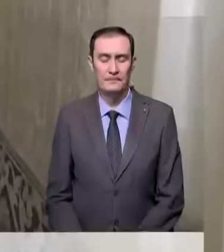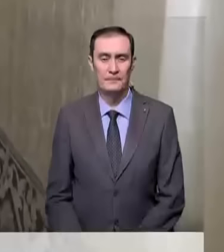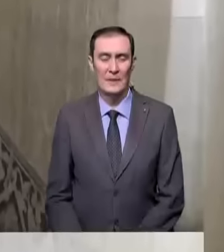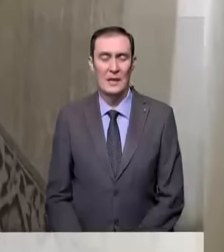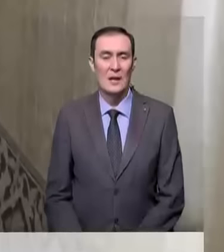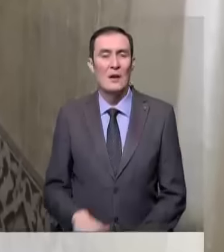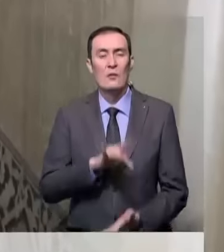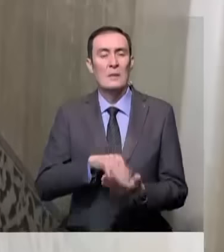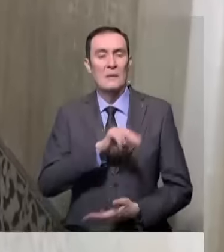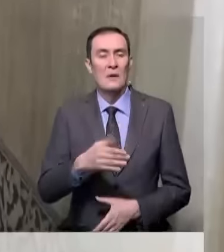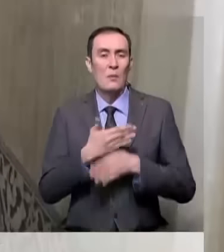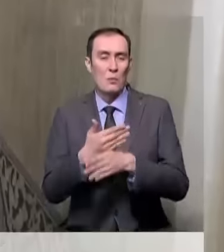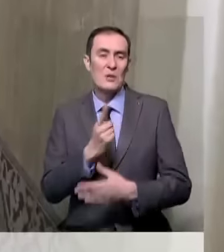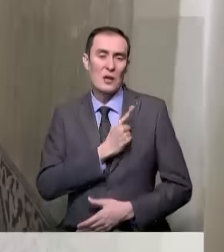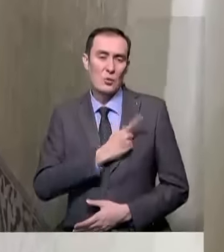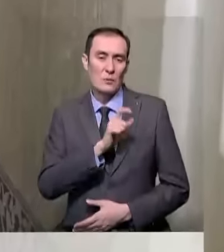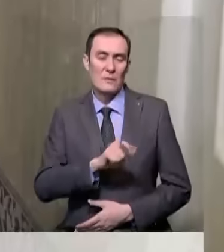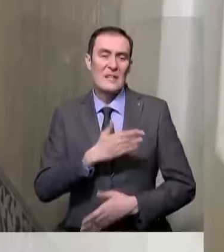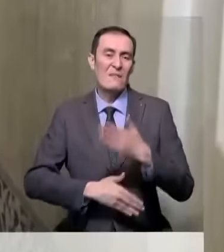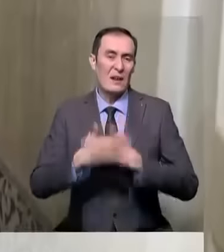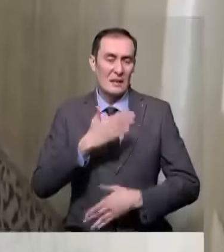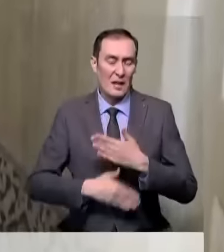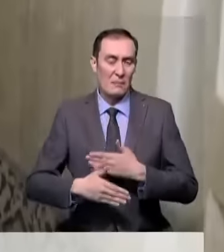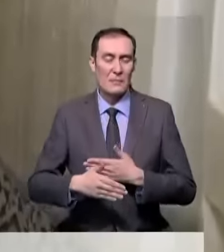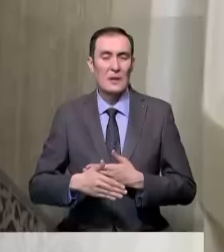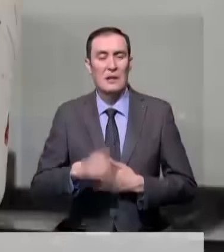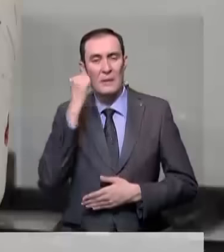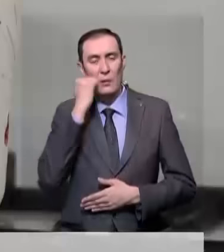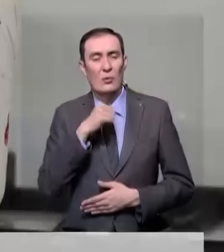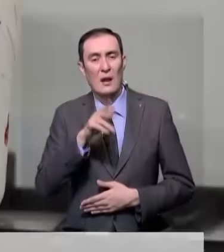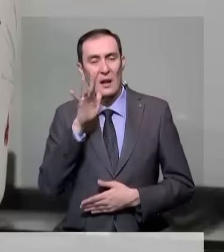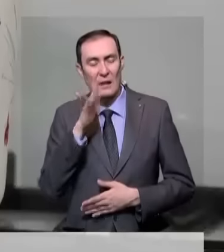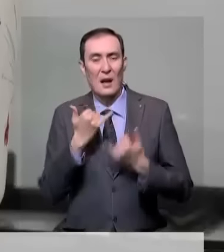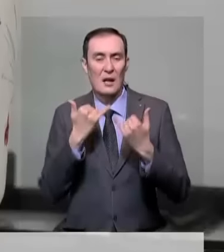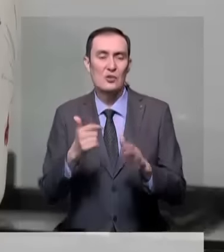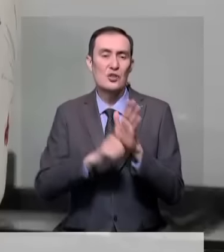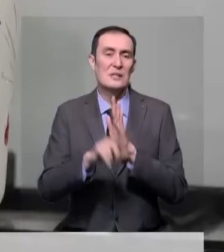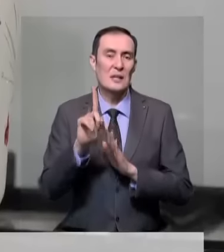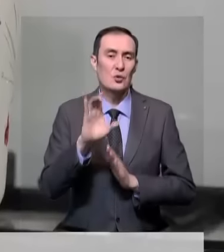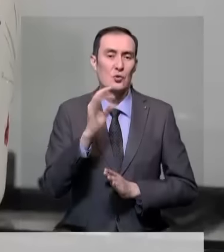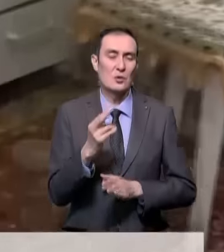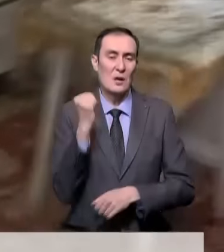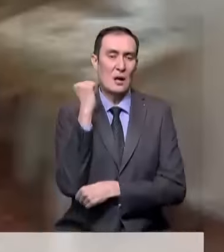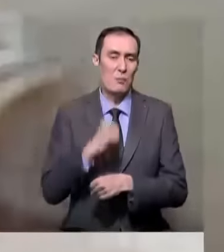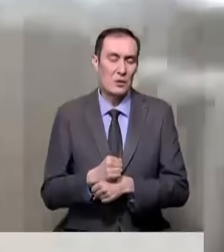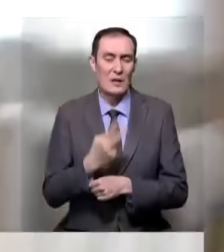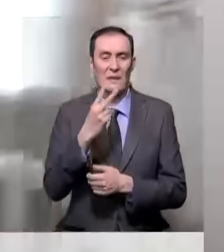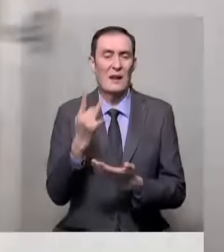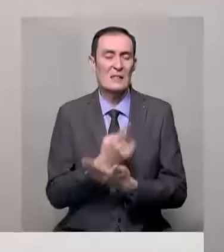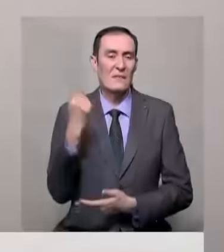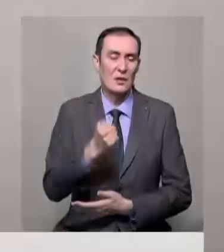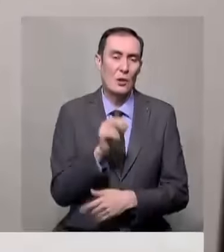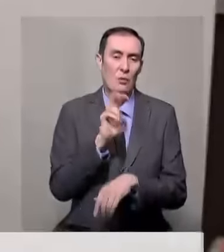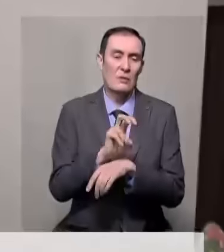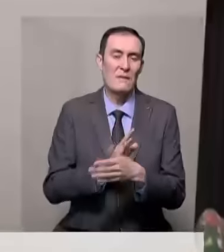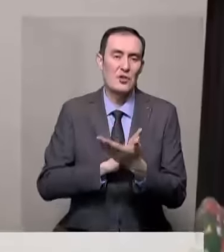В Петропавловске помощь одиноким лицам с особыми потребностями и людям преклонных лет оказывают 61 социальный работник. Дважды в неделю они